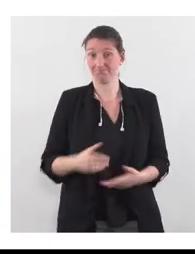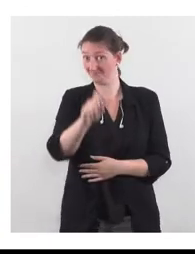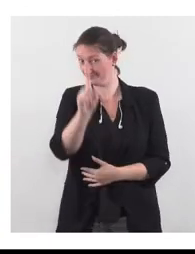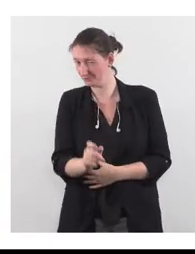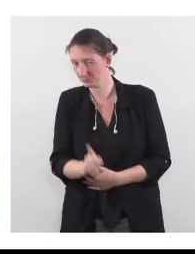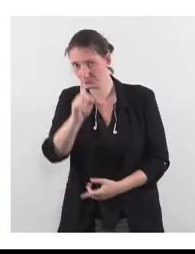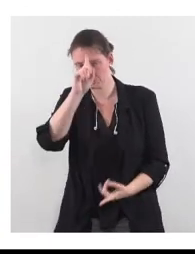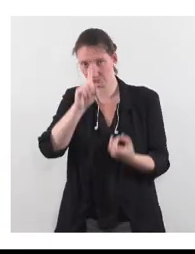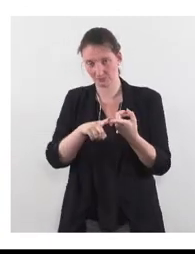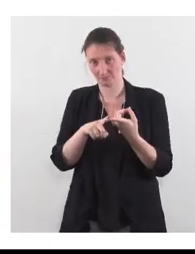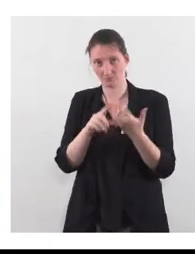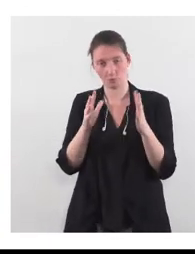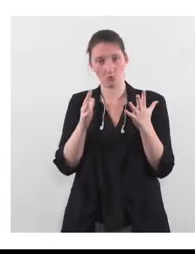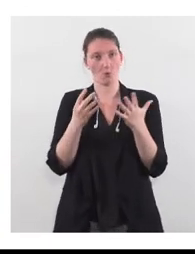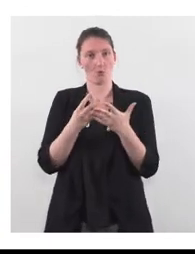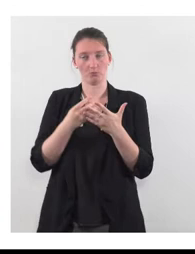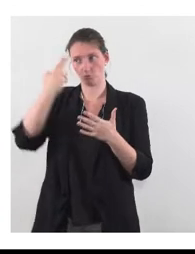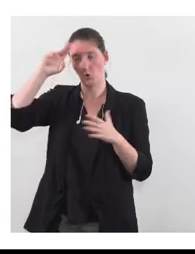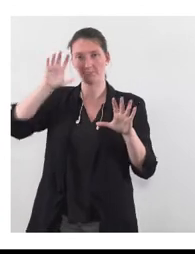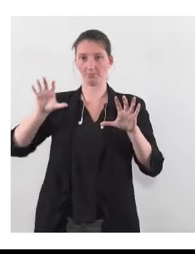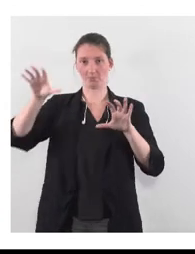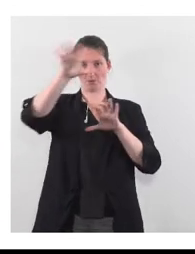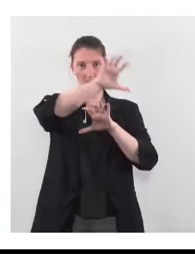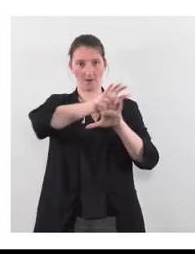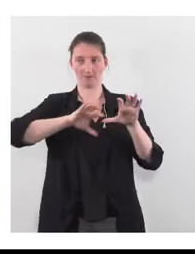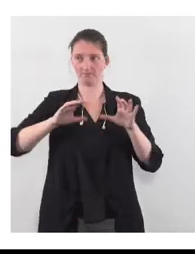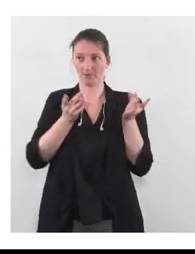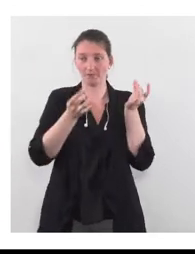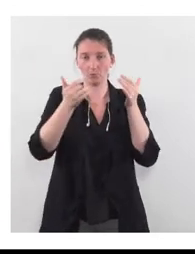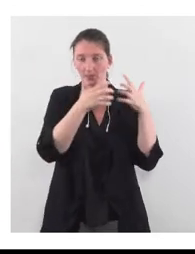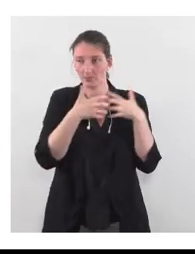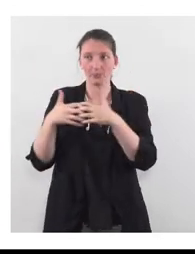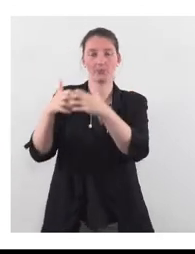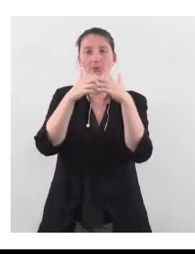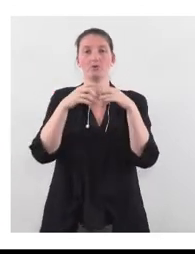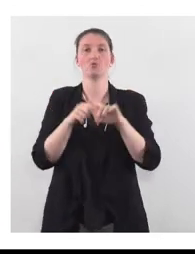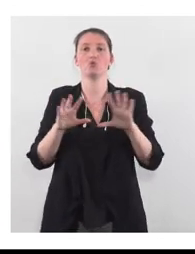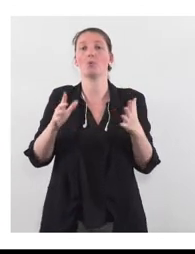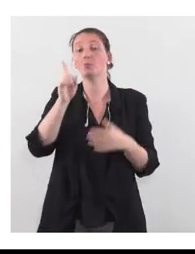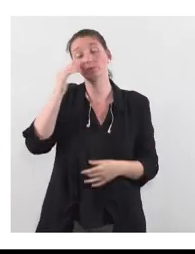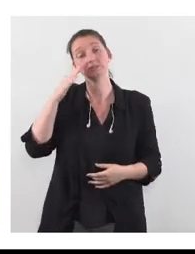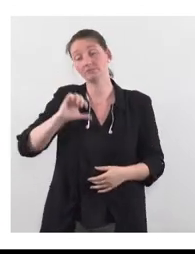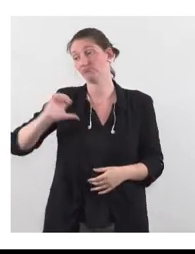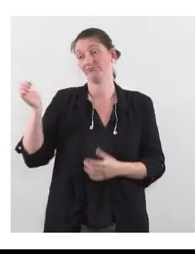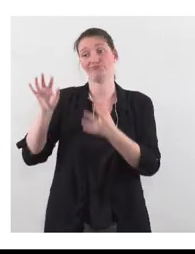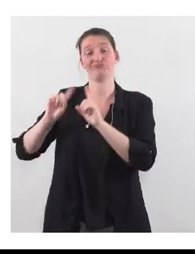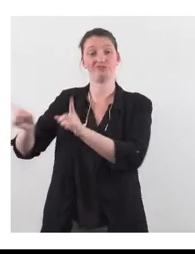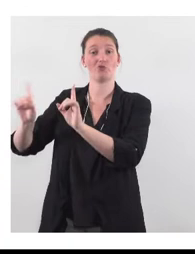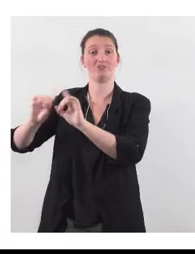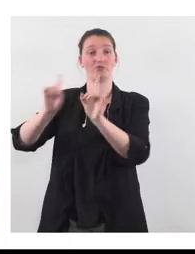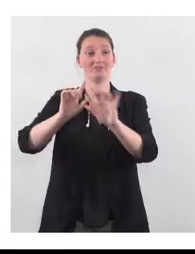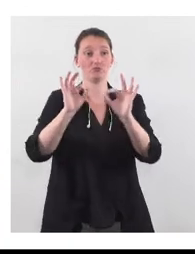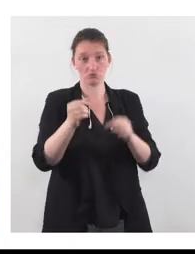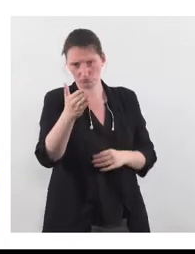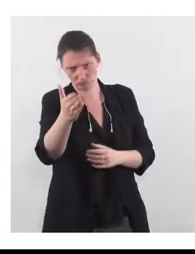porter sur l'harmonisation des pratiques. On sait que chaque organisme d'égalité traitement n'a pas les mêmes pouvoirs, comme vous